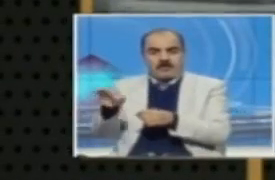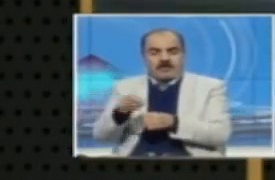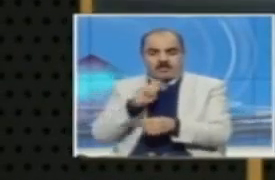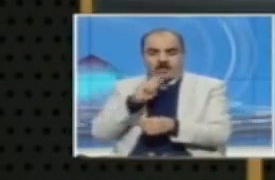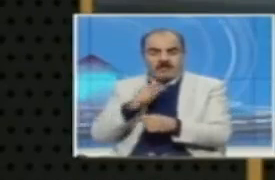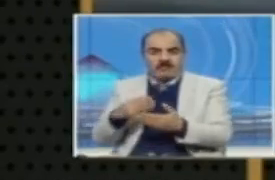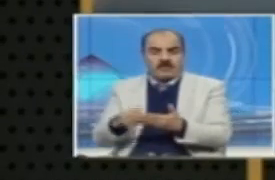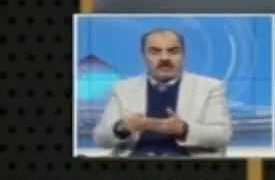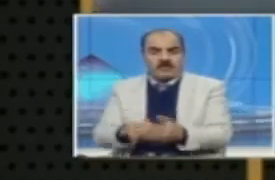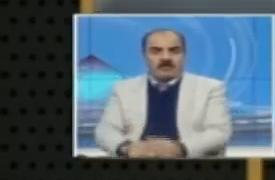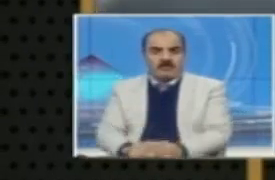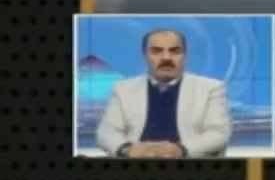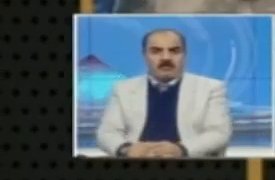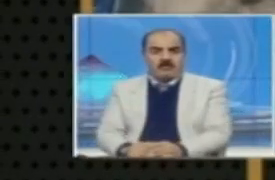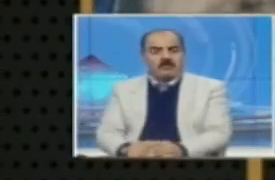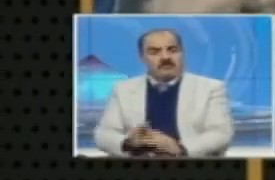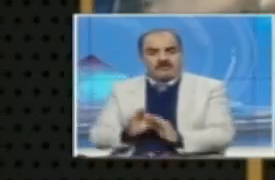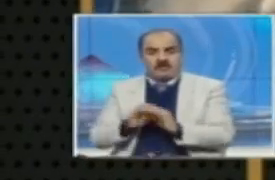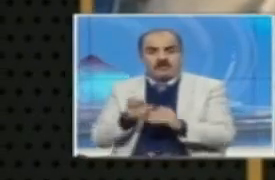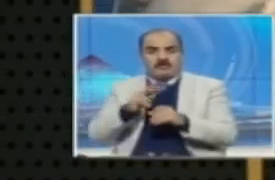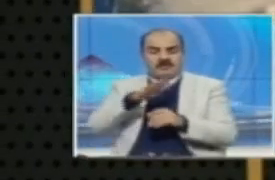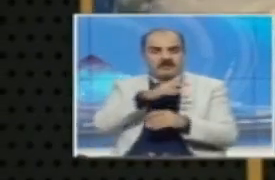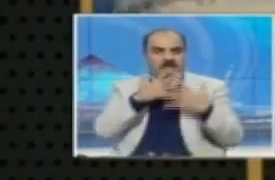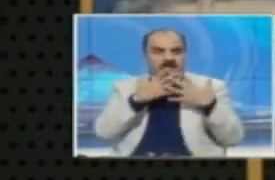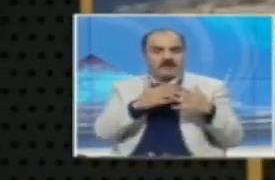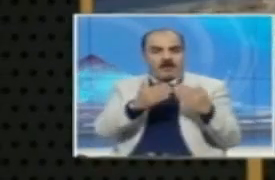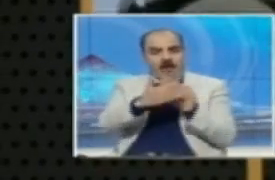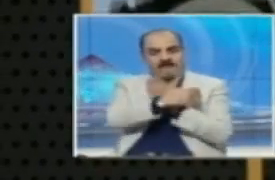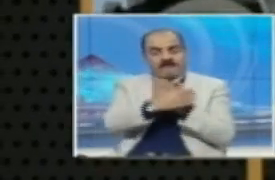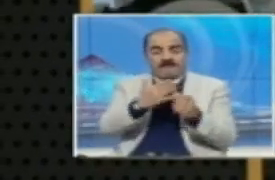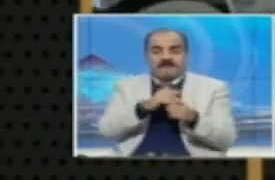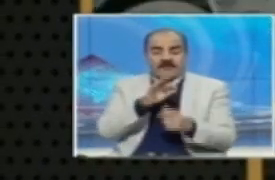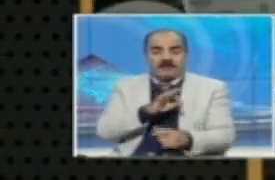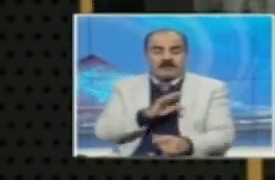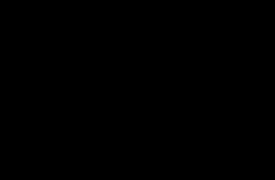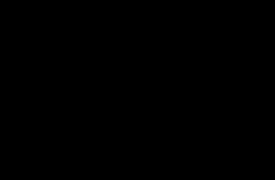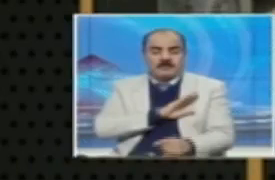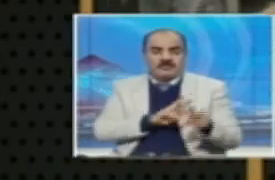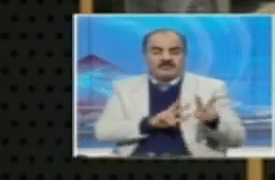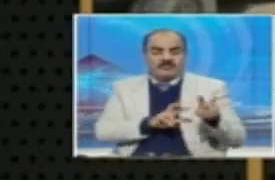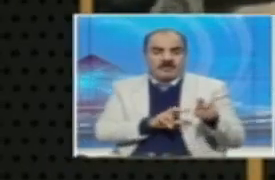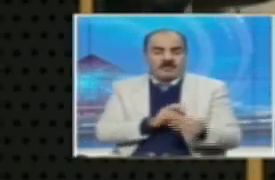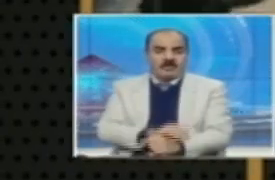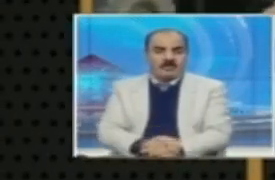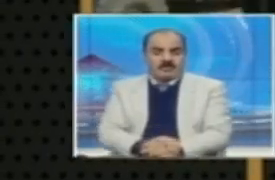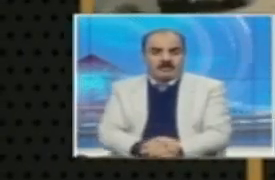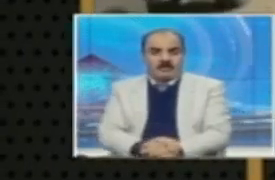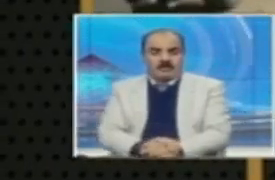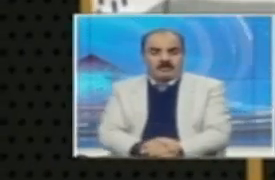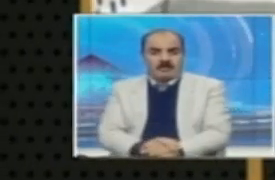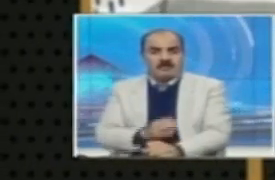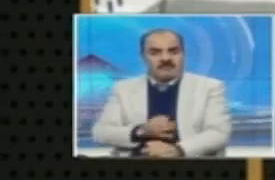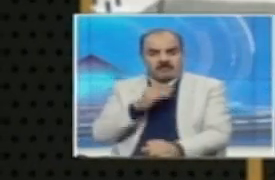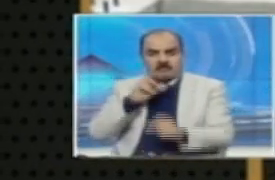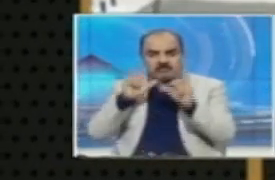دمياط وبورسعيد والدقهلية، ومنطقة السحر والجمال بنطاق محافظتي الشرقية والإسماعيلية،